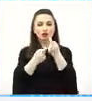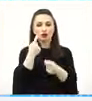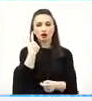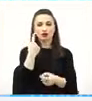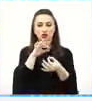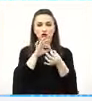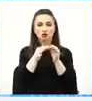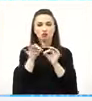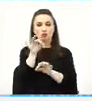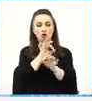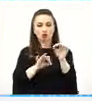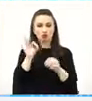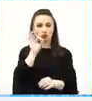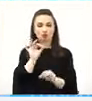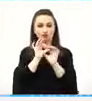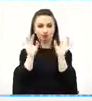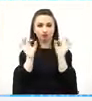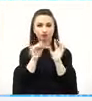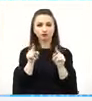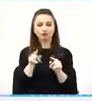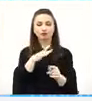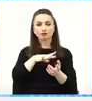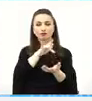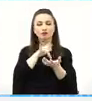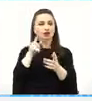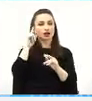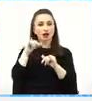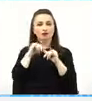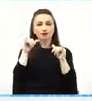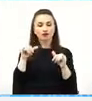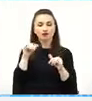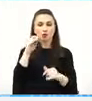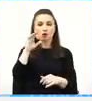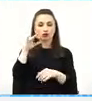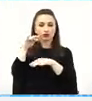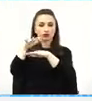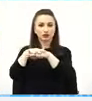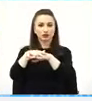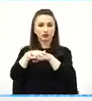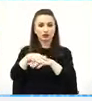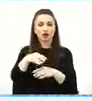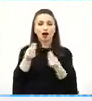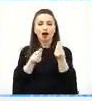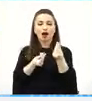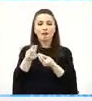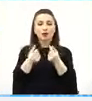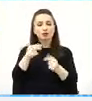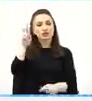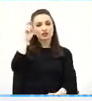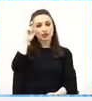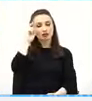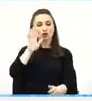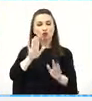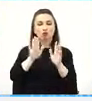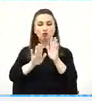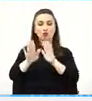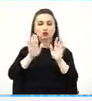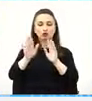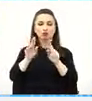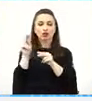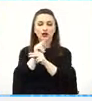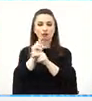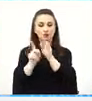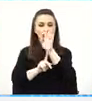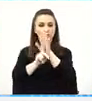ერთ კონკრეტულ პროექტთან დაკავშირებით. თბილისის განვითარების ფონდმა აბრეშუმის სახელმწიფო მუზეუმის